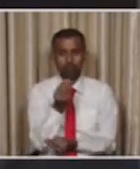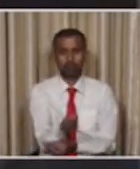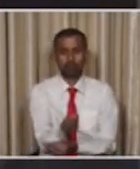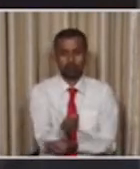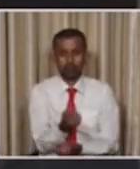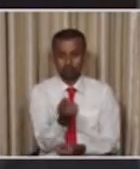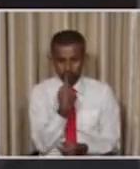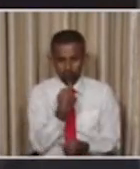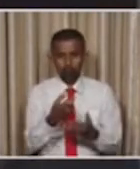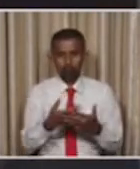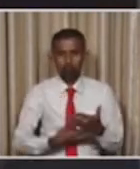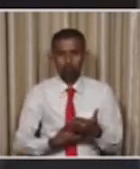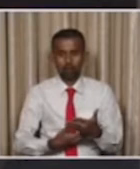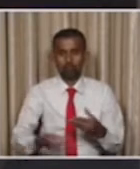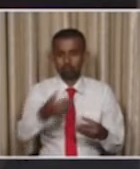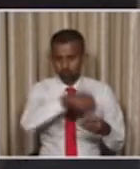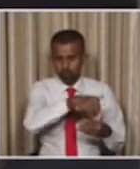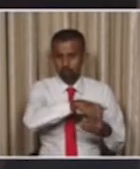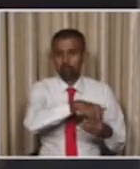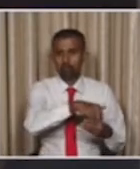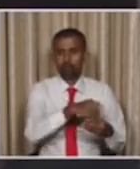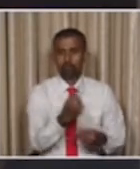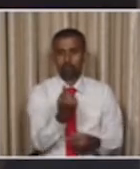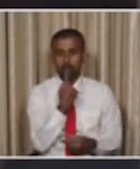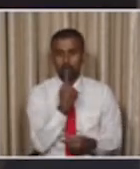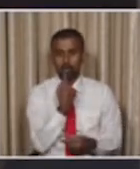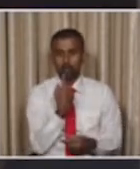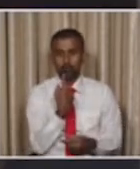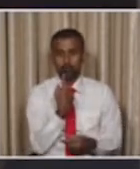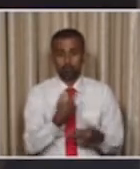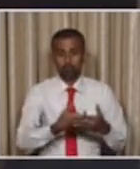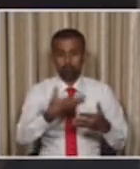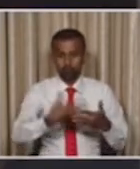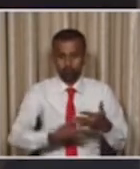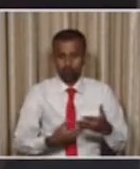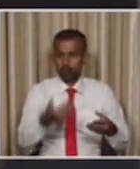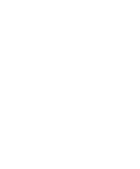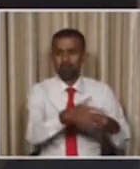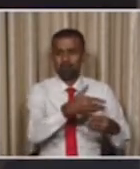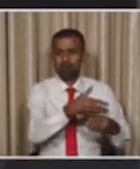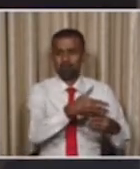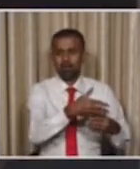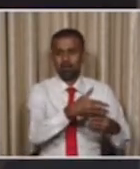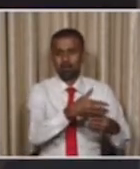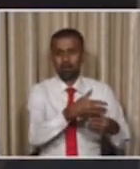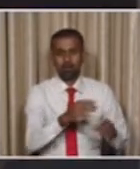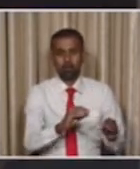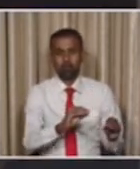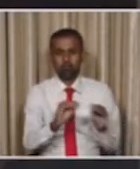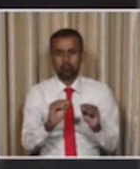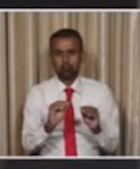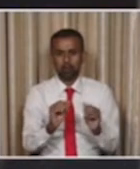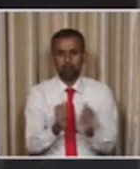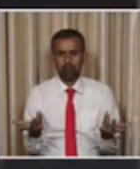කියන වාර්තාව. ඒක ඇතුළත් කරන්න කියලා ගරු නියෝජ්‍ය කතානායකතුමා ඒ වාර්තාවට ඔක ඇතුළත් කරලා තියෙනවා. ඊට පස්සේ තව කරන්න දෙයක් නැහැ